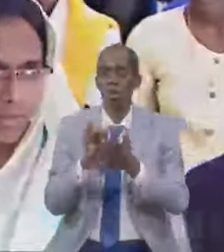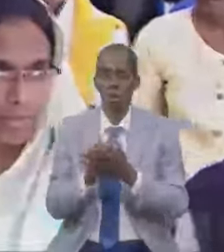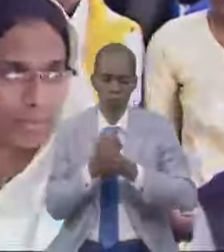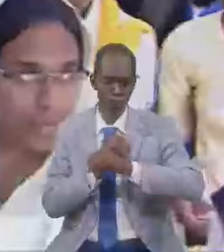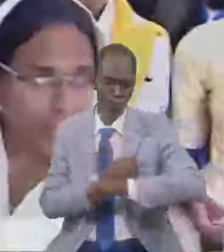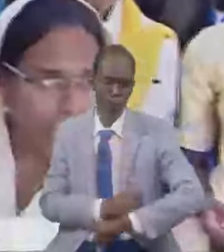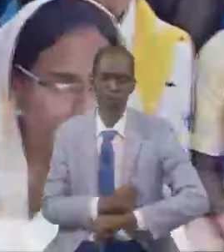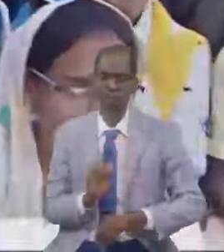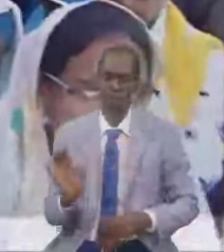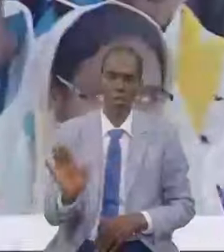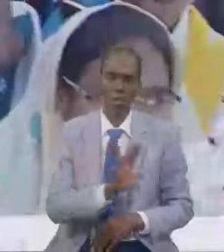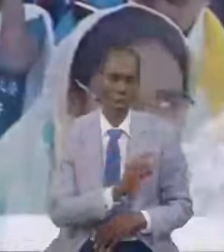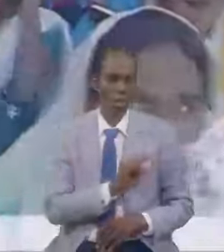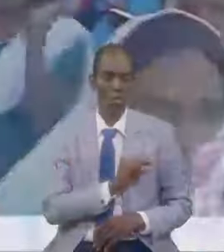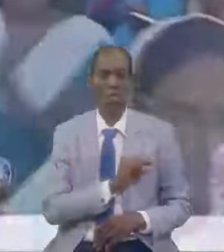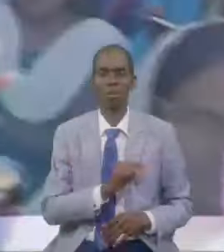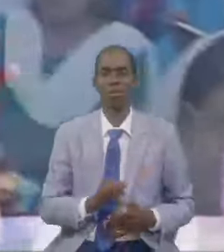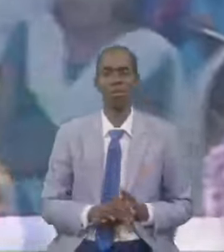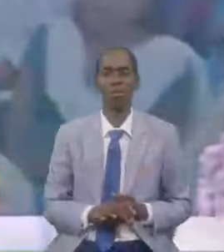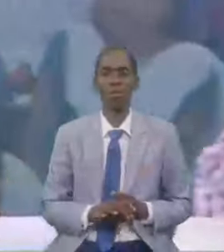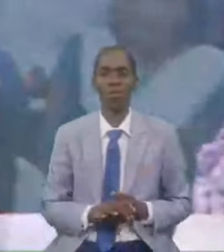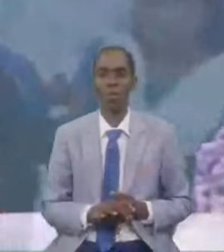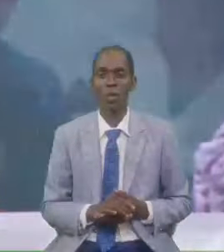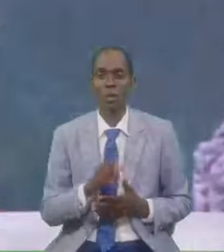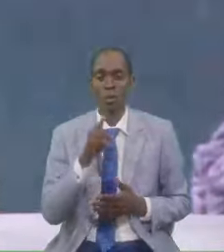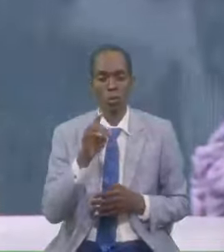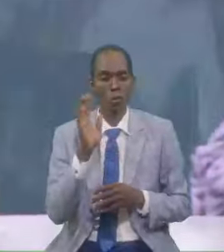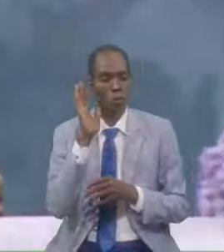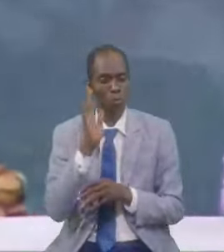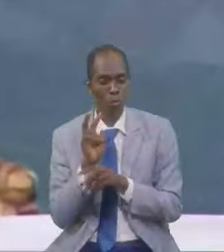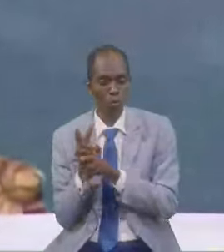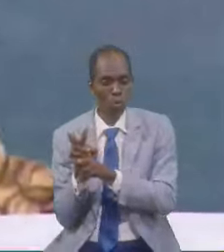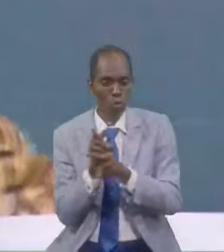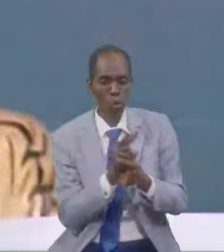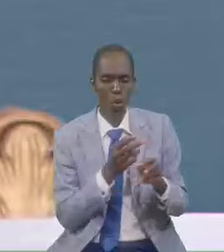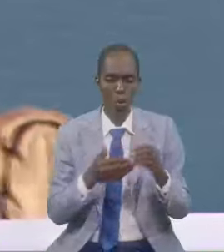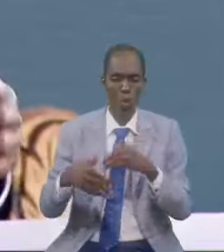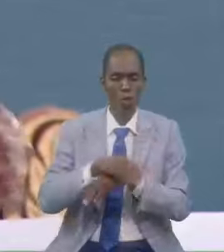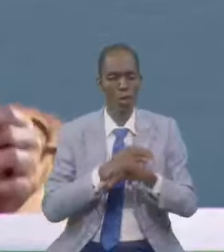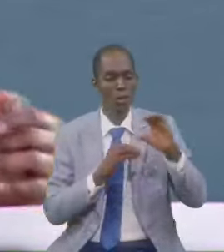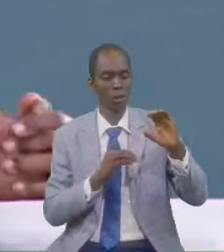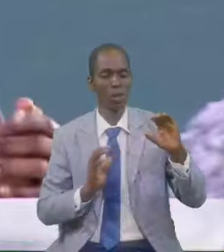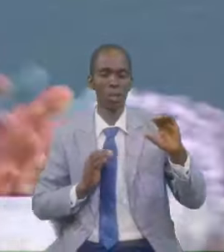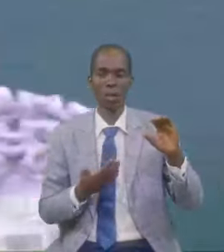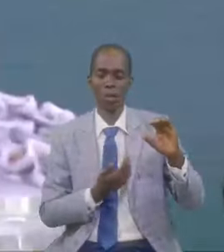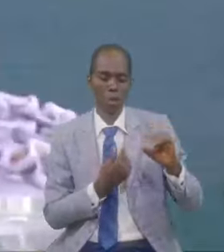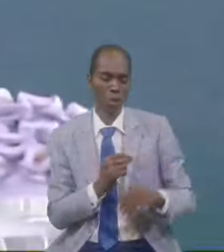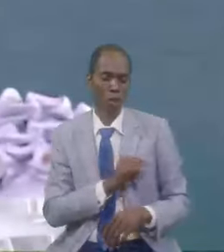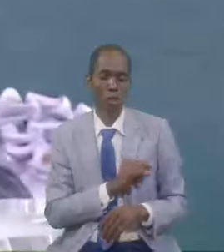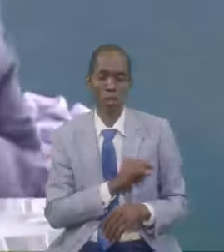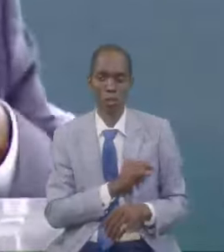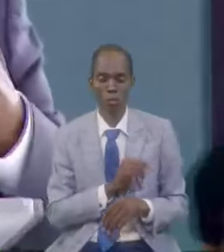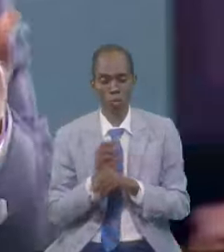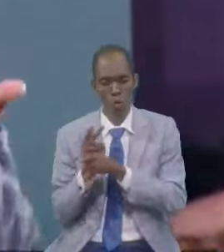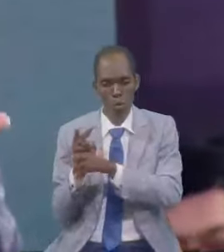మనస్సాక్షిని భద్రపరచుకునే హీరో. We watch over our conscience. వారు మనస్సాక్షిని గమనించుకుంటారు. We watch over it